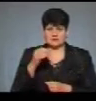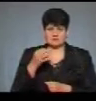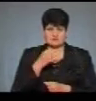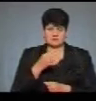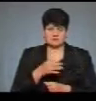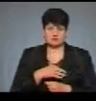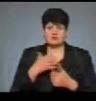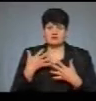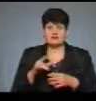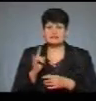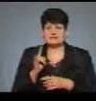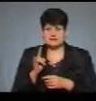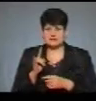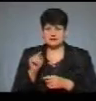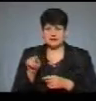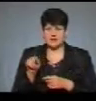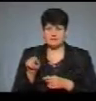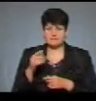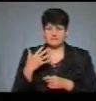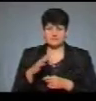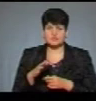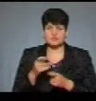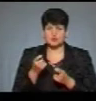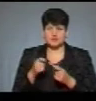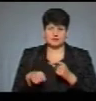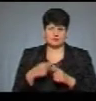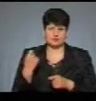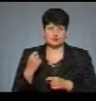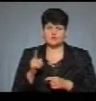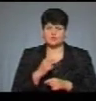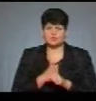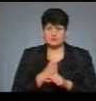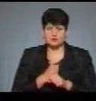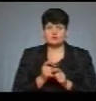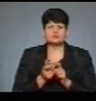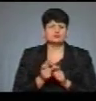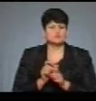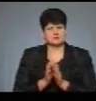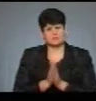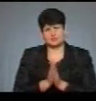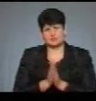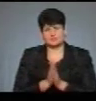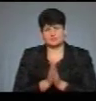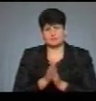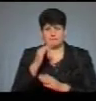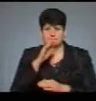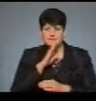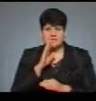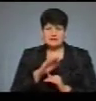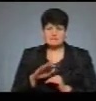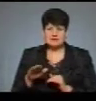що вже якась дитина там її трошки пошкодила чи щось зробили. Тому дуже прошу батьків,